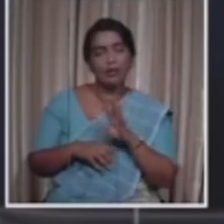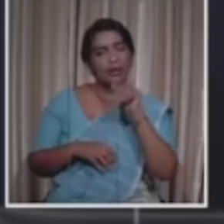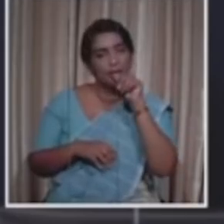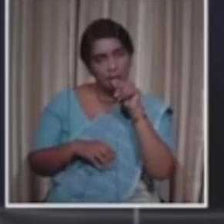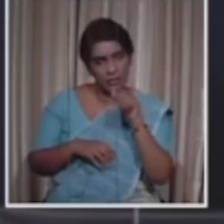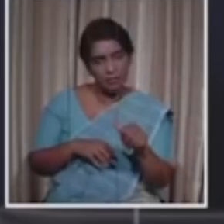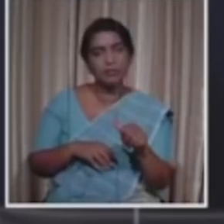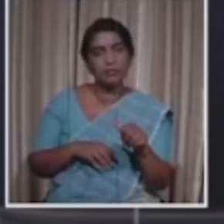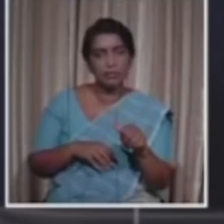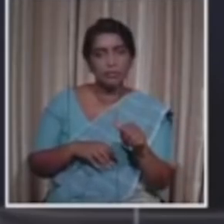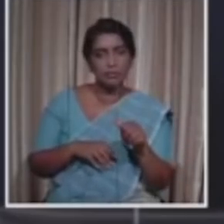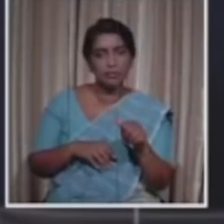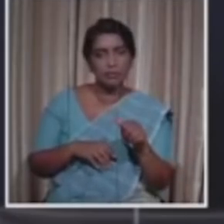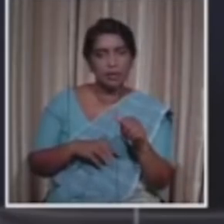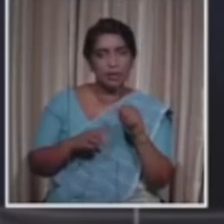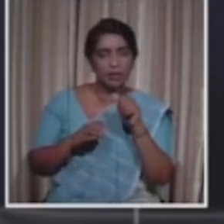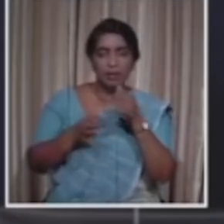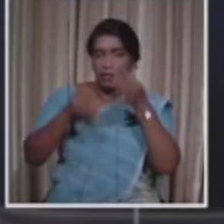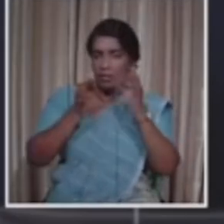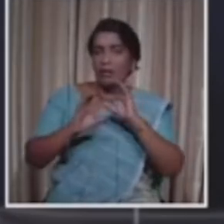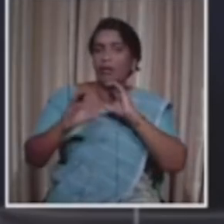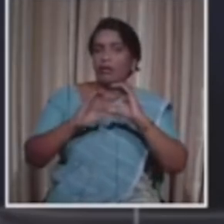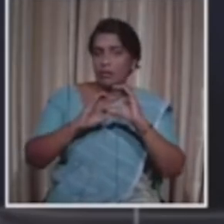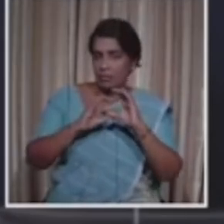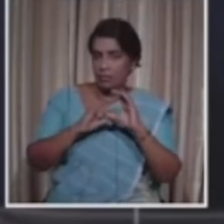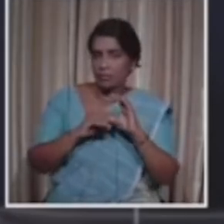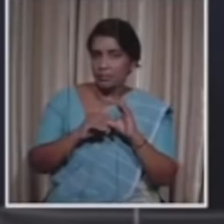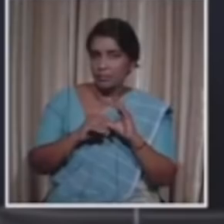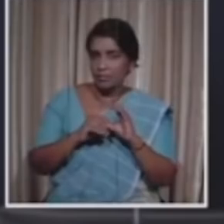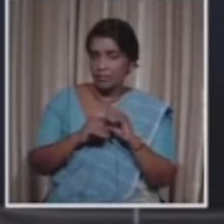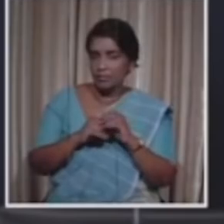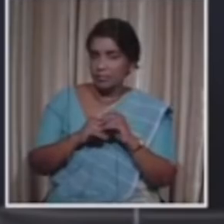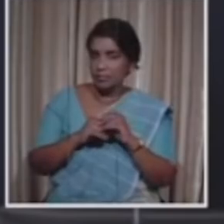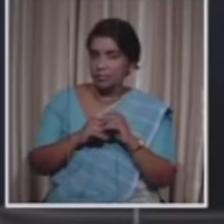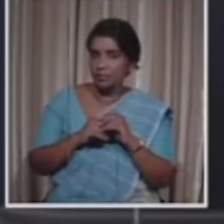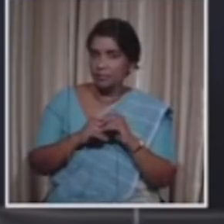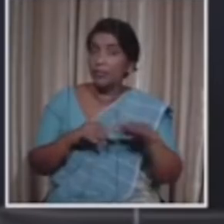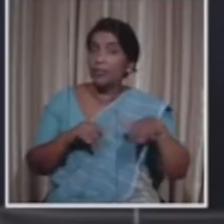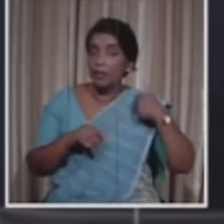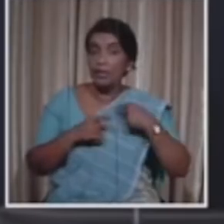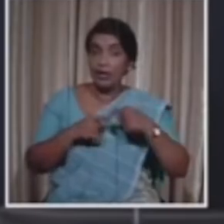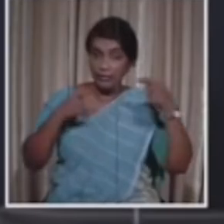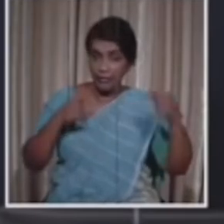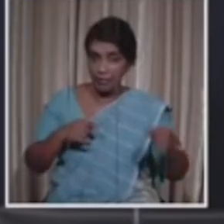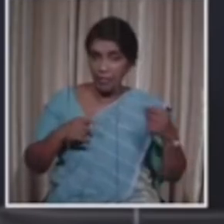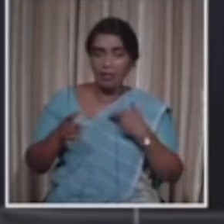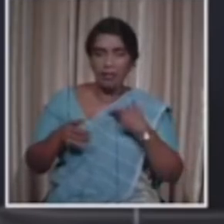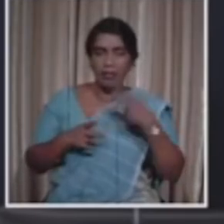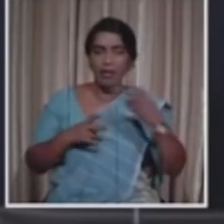හරි සංනිවේදනයක්. මම හිතන්නේ අපේ ප්‍රධාන විපක්ෂයේ අපි